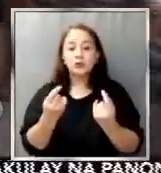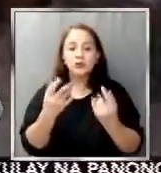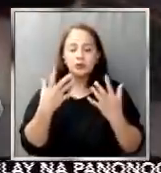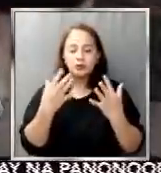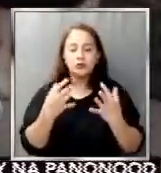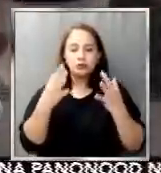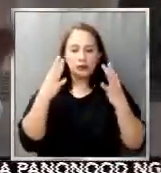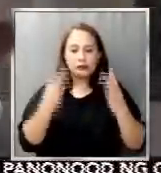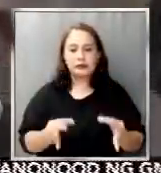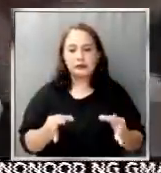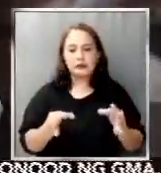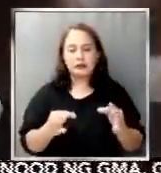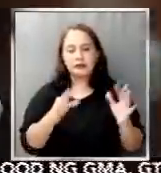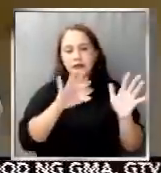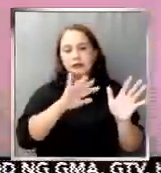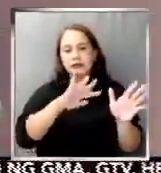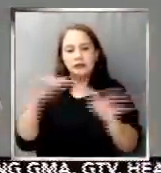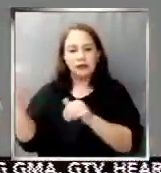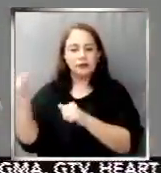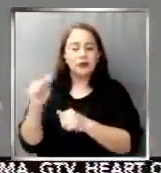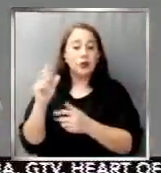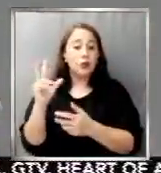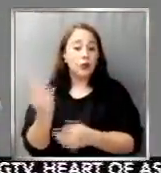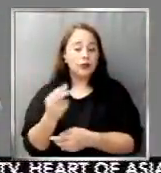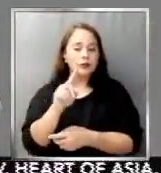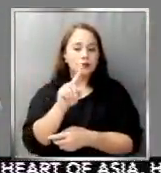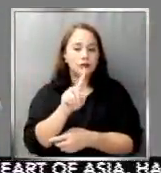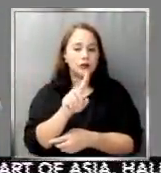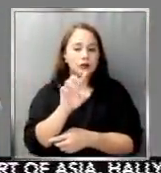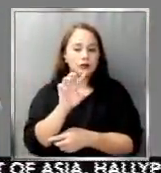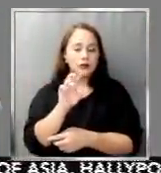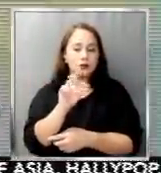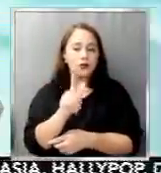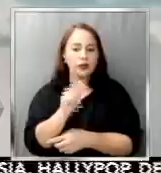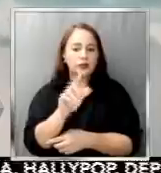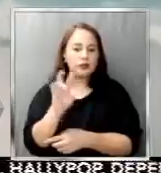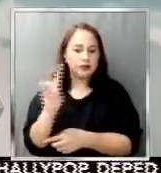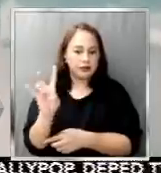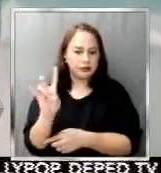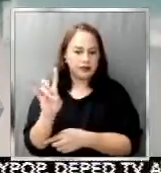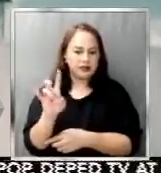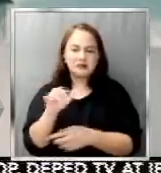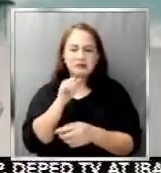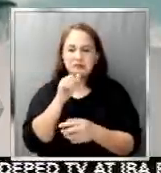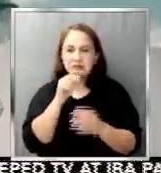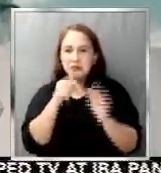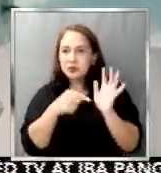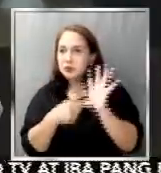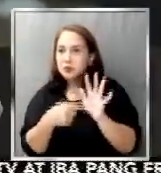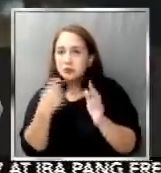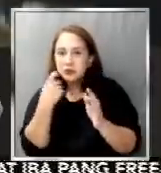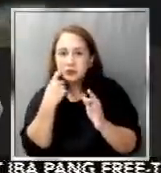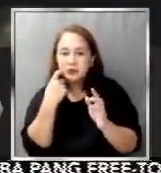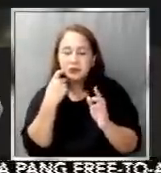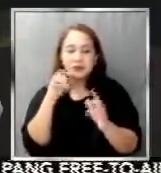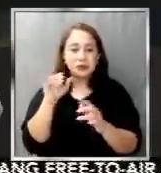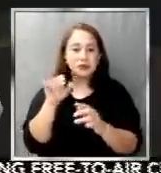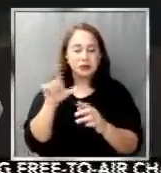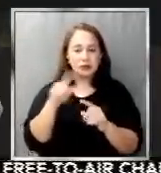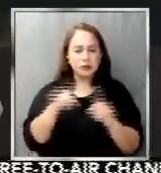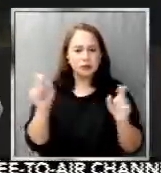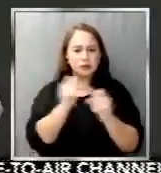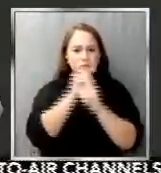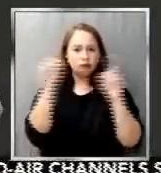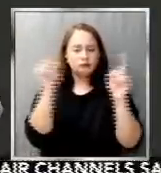absence noong 2017. Naging mailap si John Lloyd sa publiko, pero kamakailan, ginulat ng aktor ang marami